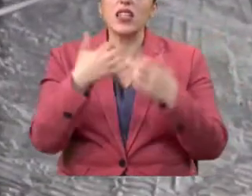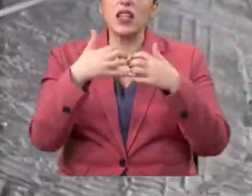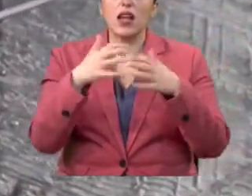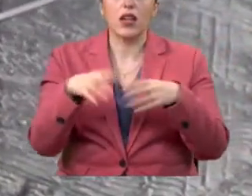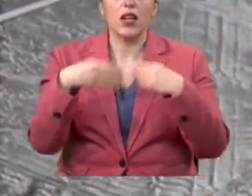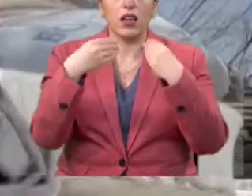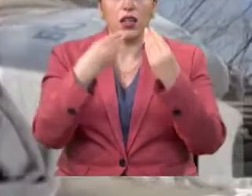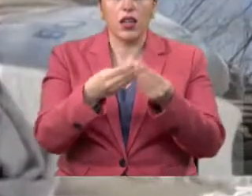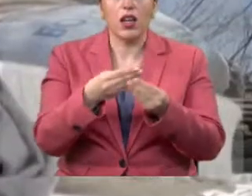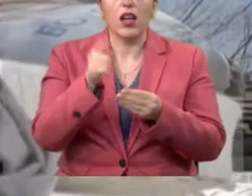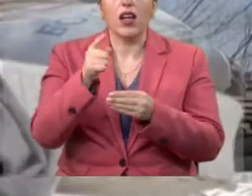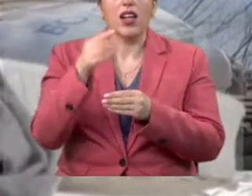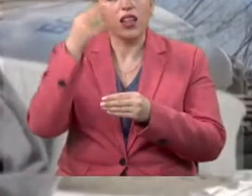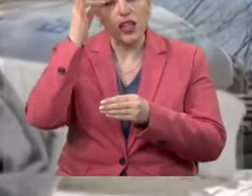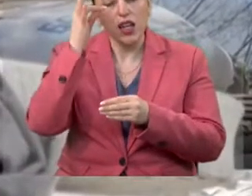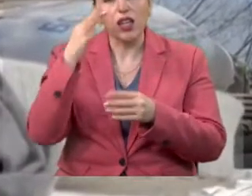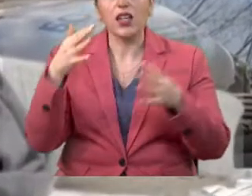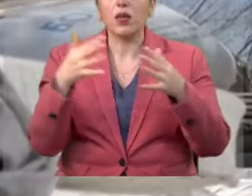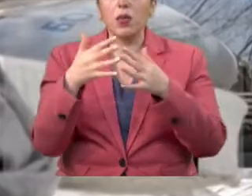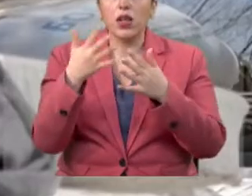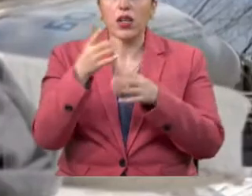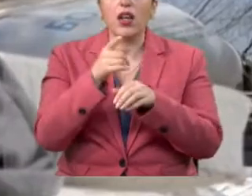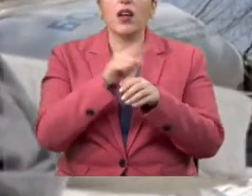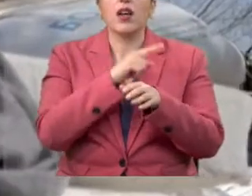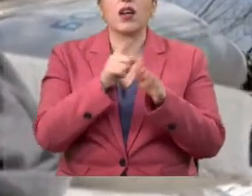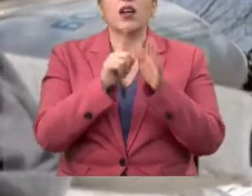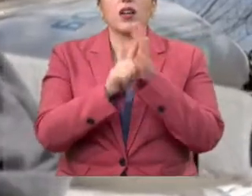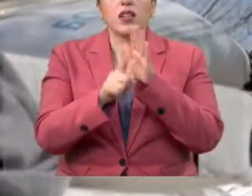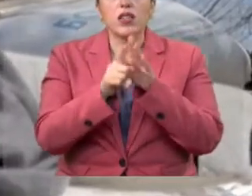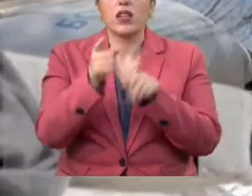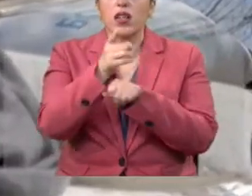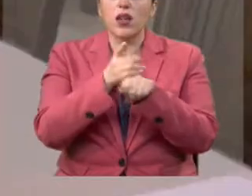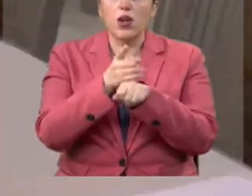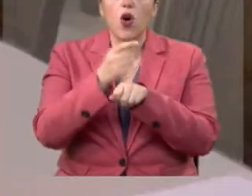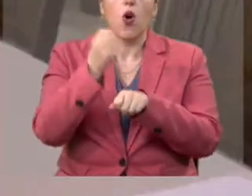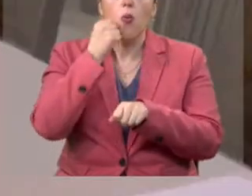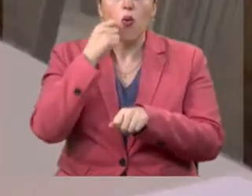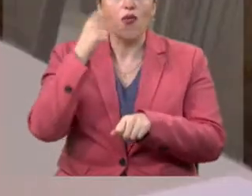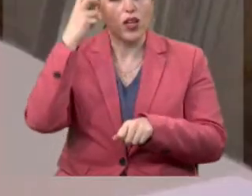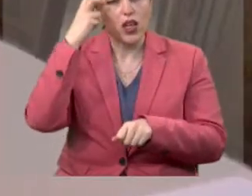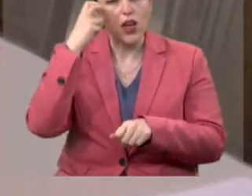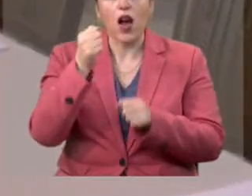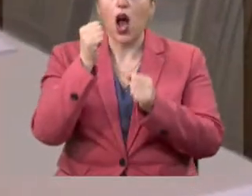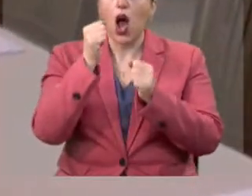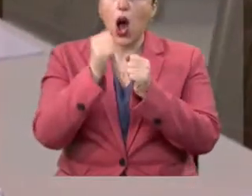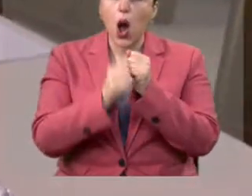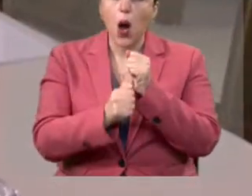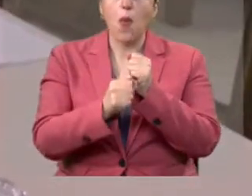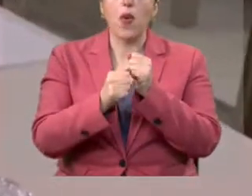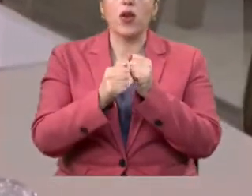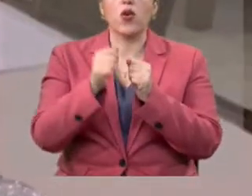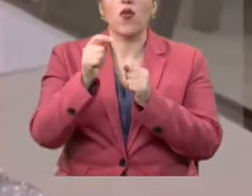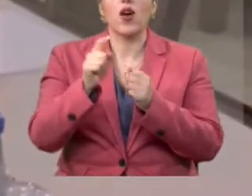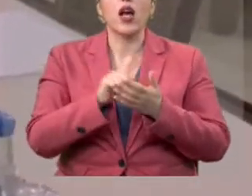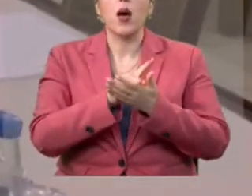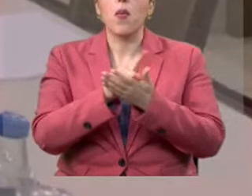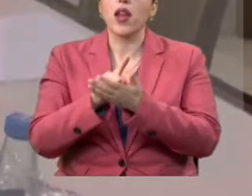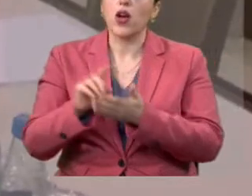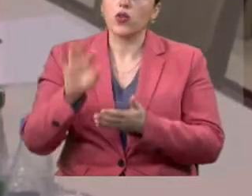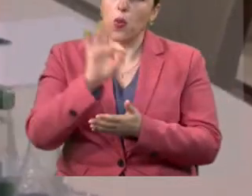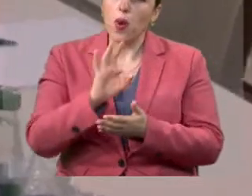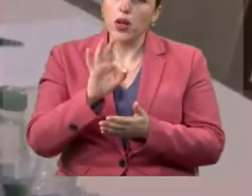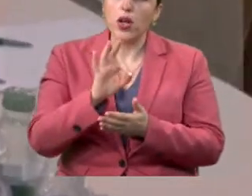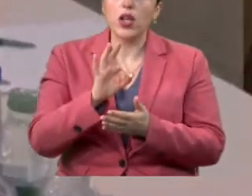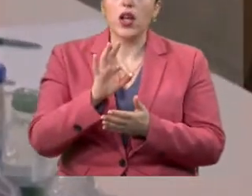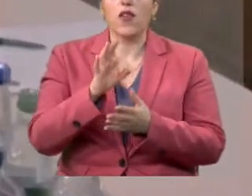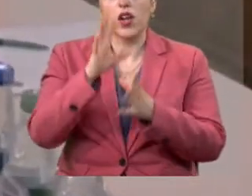զինատեսակներ։ Կատաղի մարտերի և արյունալի հերթերակոծությանը զուգահեռ Մոսկվան և Կիևը ամենօրյա ռեժիմով խոսում են բանակ ակցությունների և